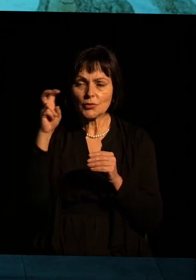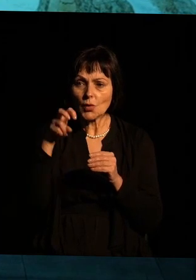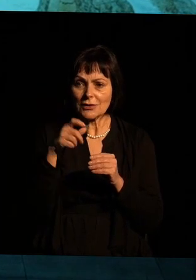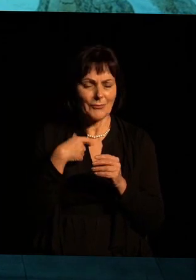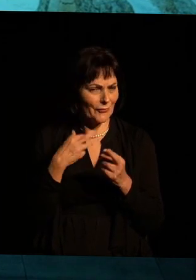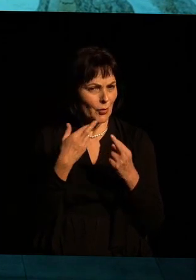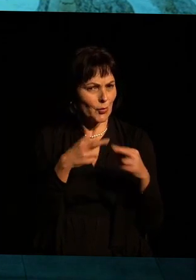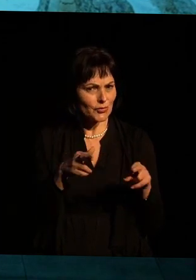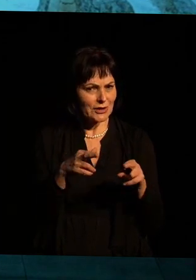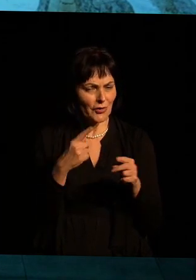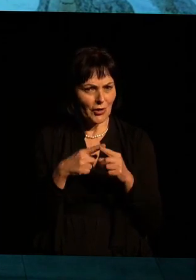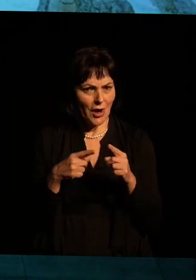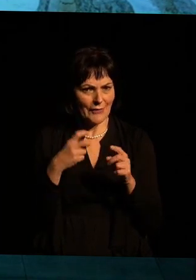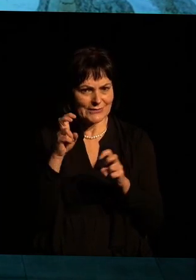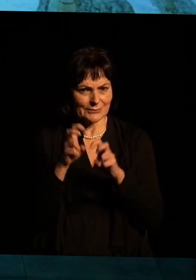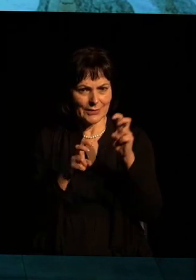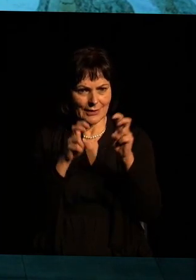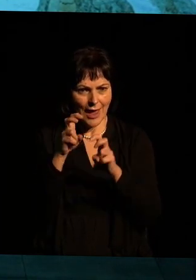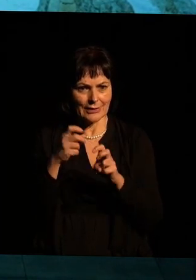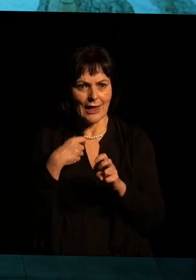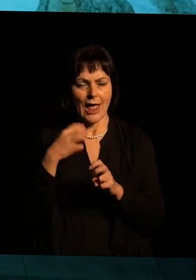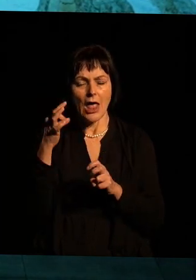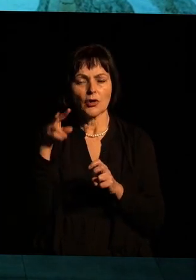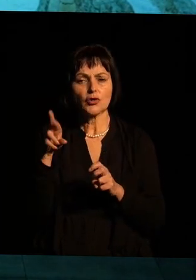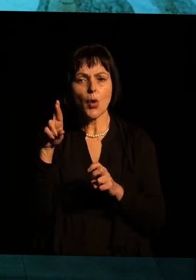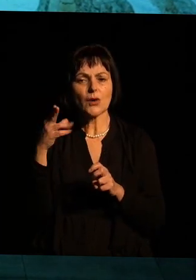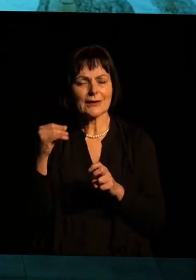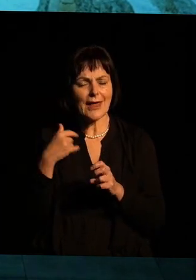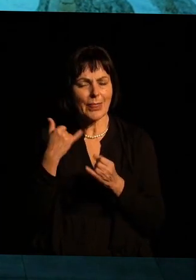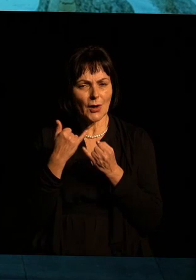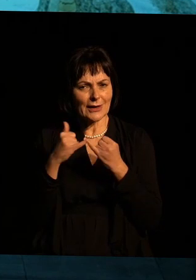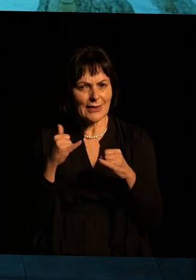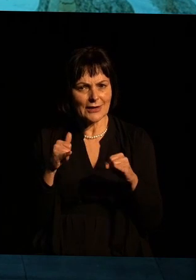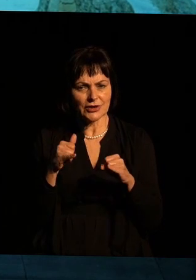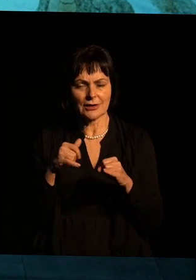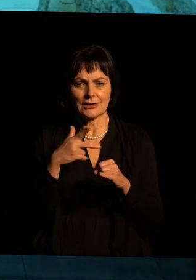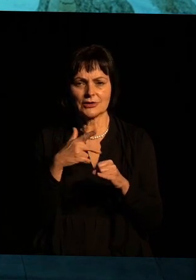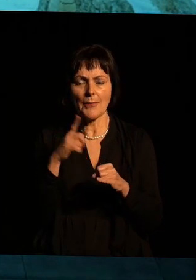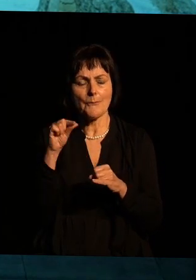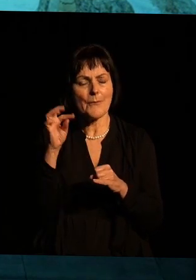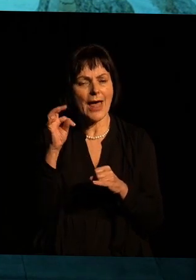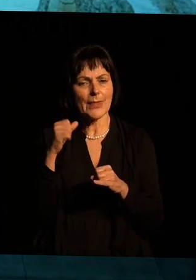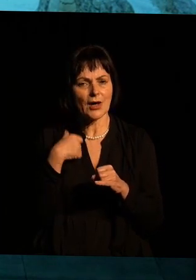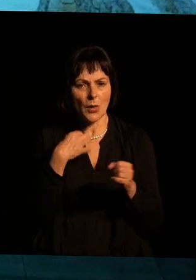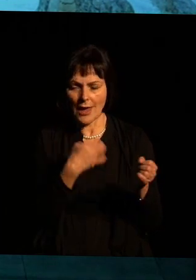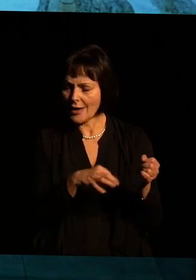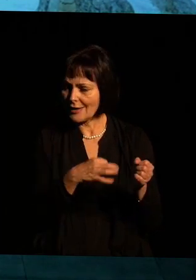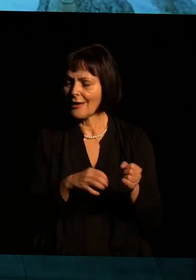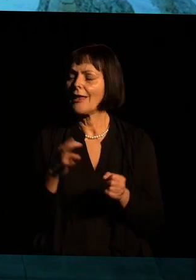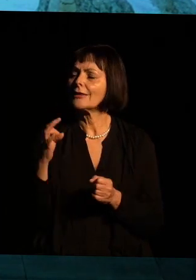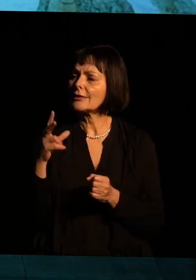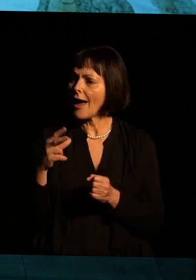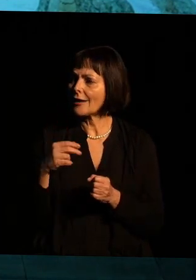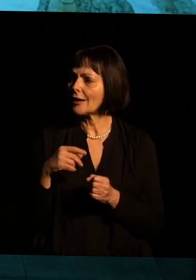się różni tam, prawda? To wspinanie właśnie na tych turniach Pine od tej Patagonii argentyńskiej. Tak,